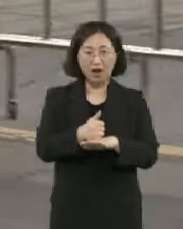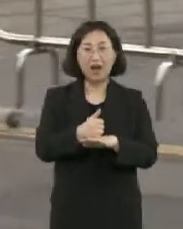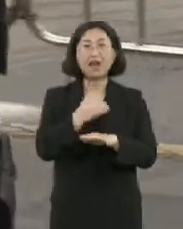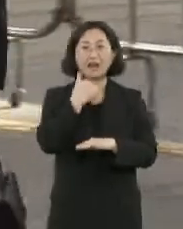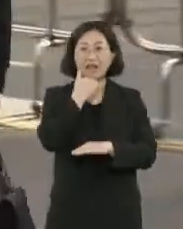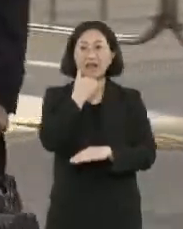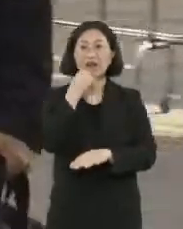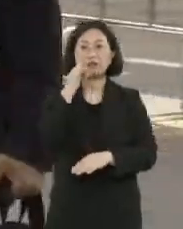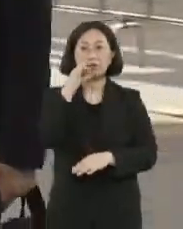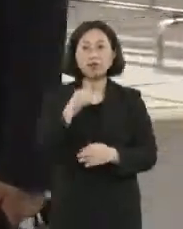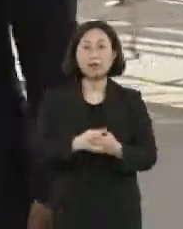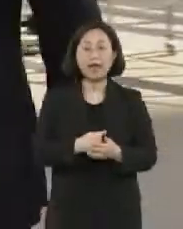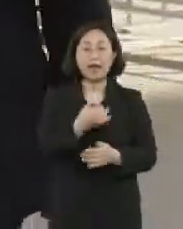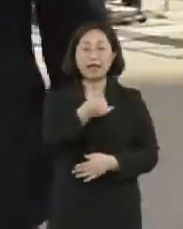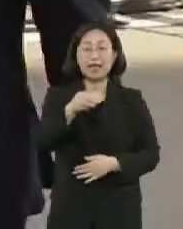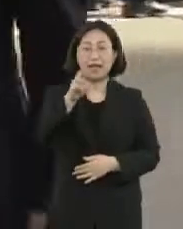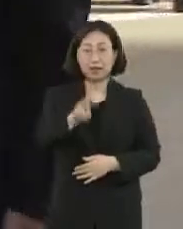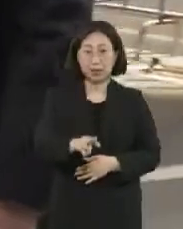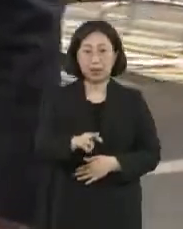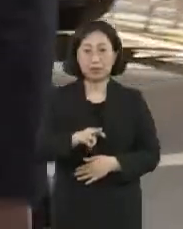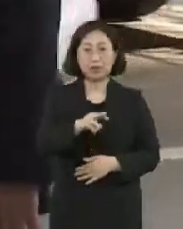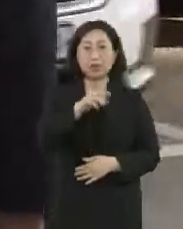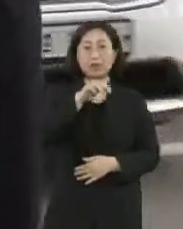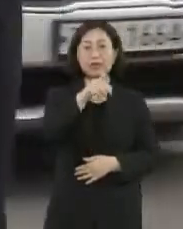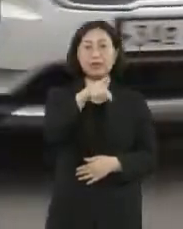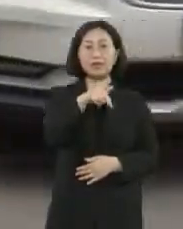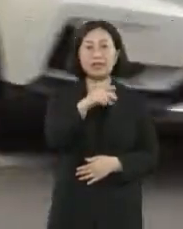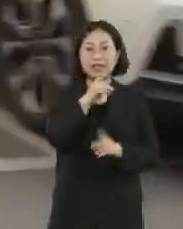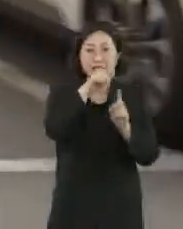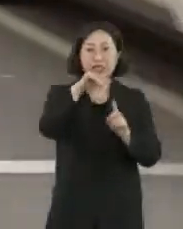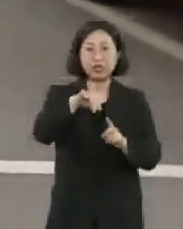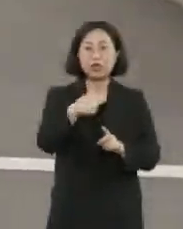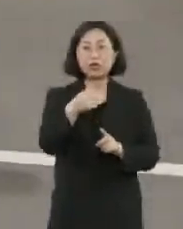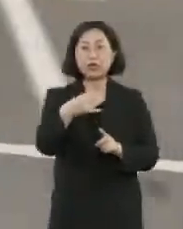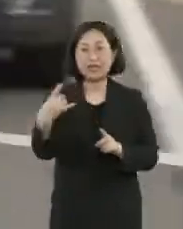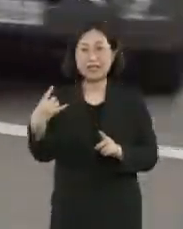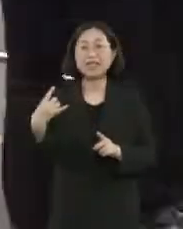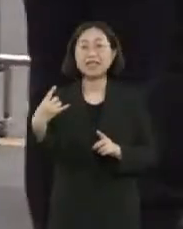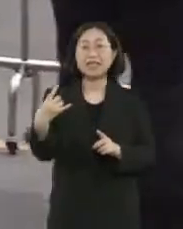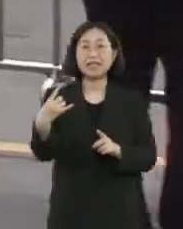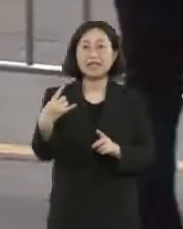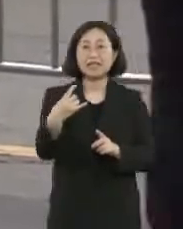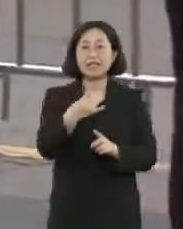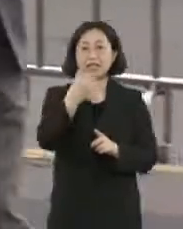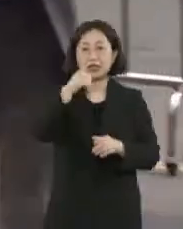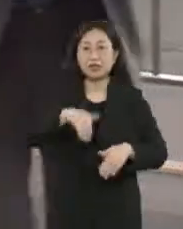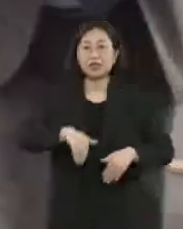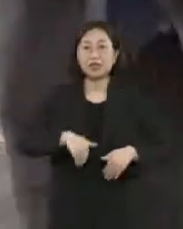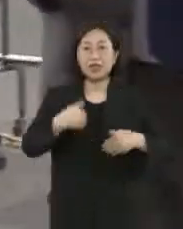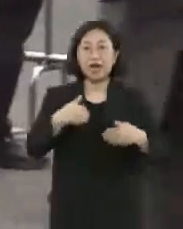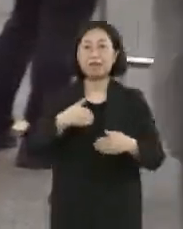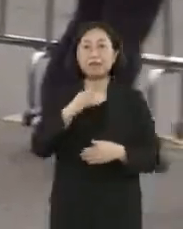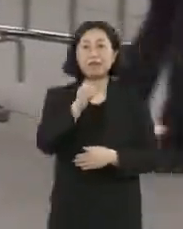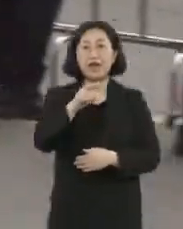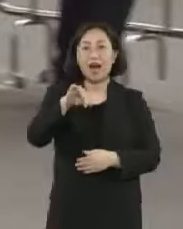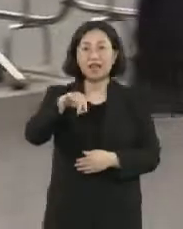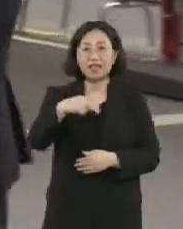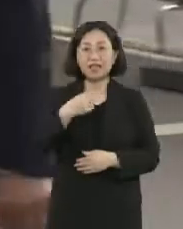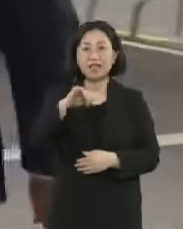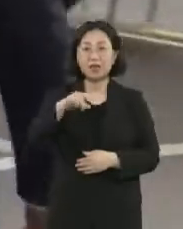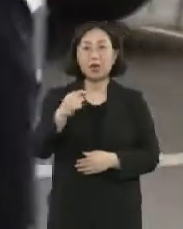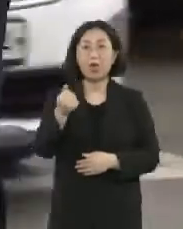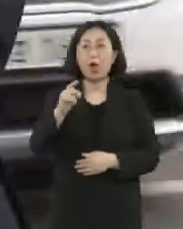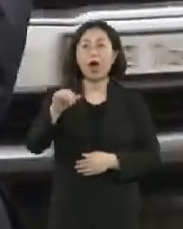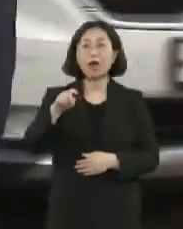세종은 2002 현 시장과 조상 오전 세종시 부시장 배선 오전 시당 부위원장 이 중 남은 양승조 충남지사 와 황명선